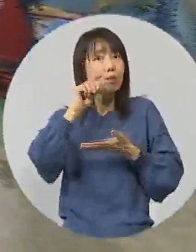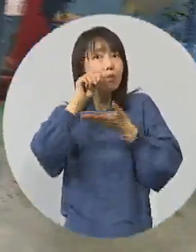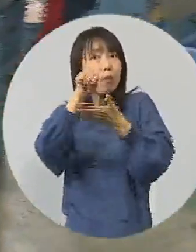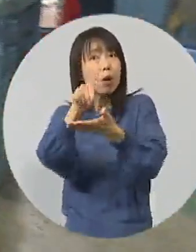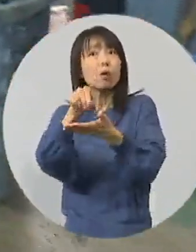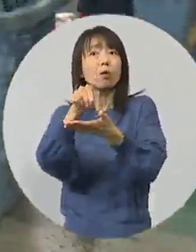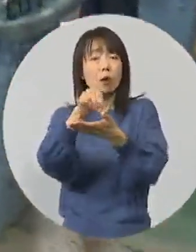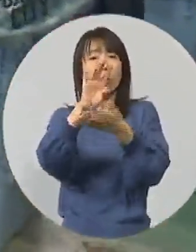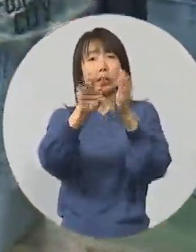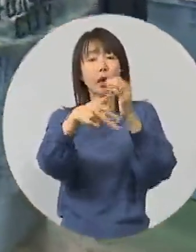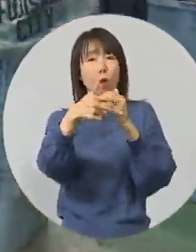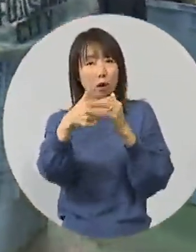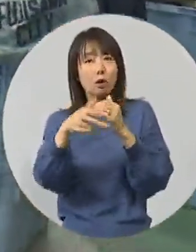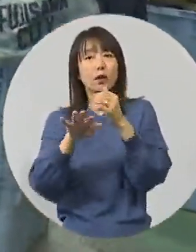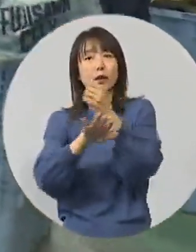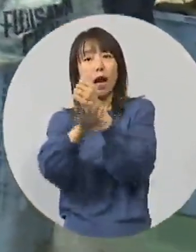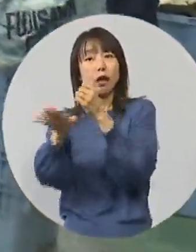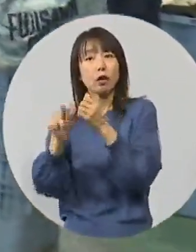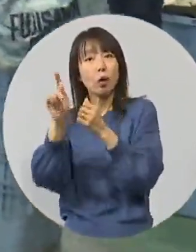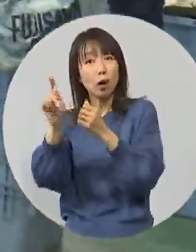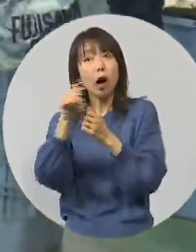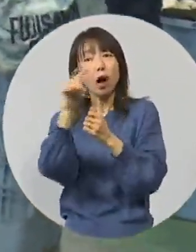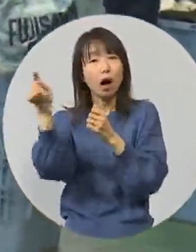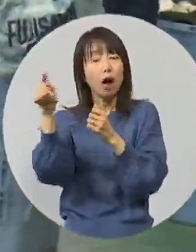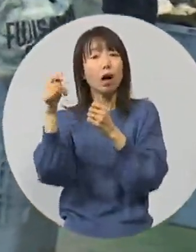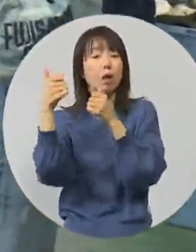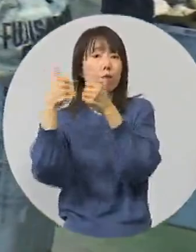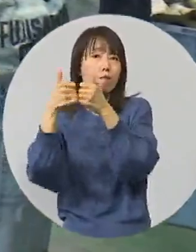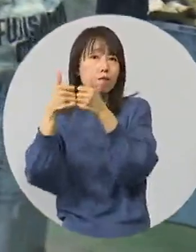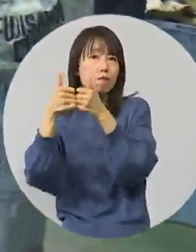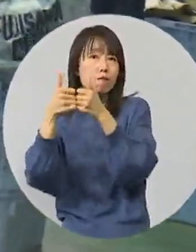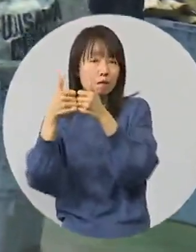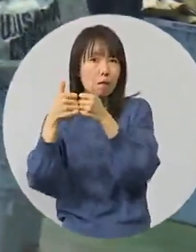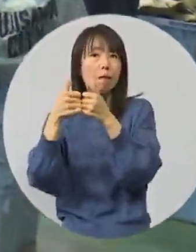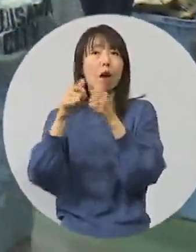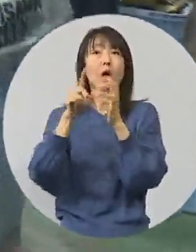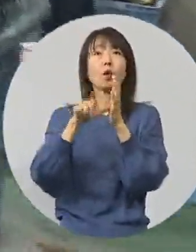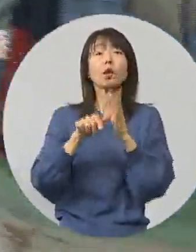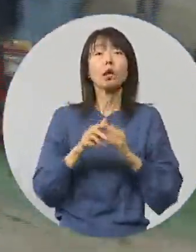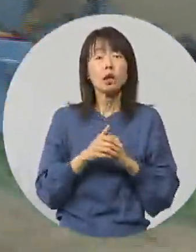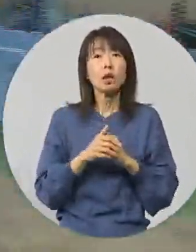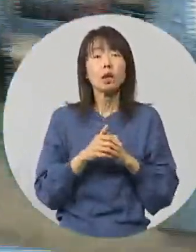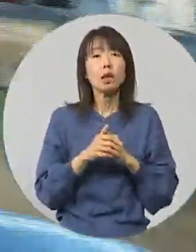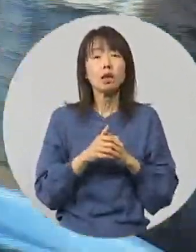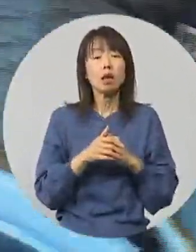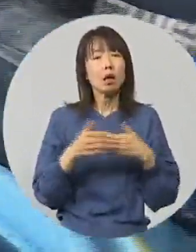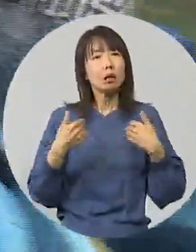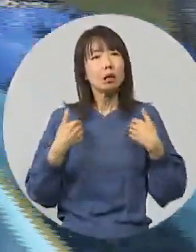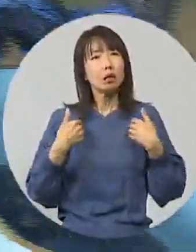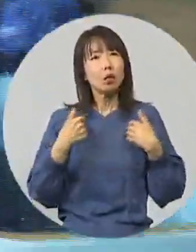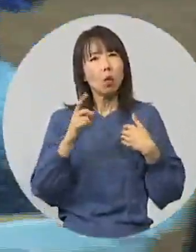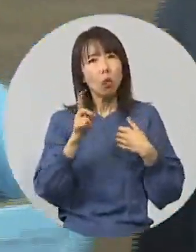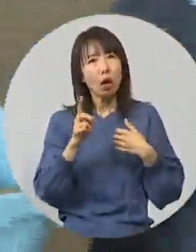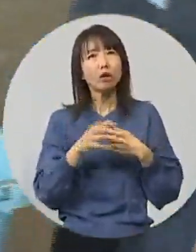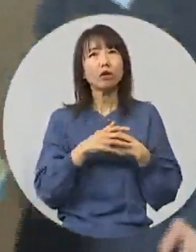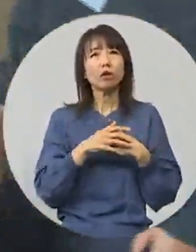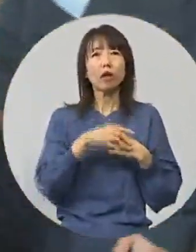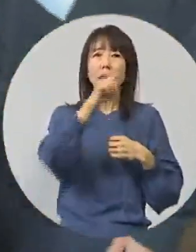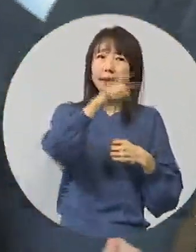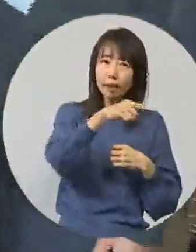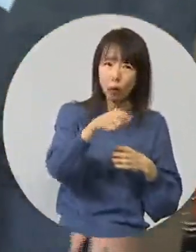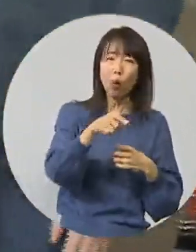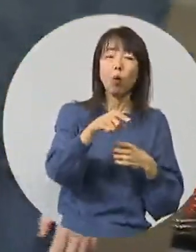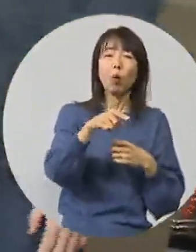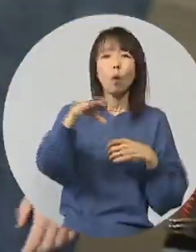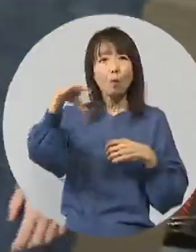課とかいろんなところにご相談させてもらった時に、その何が必要なのかなと思った時に、やっぱりやる人、あと場所、うん、 はい、 で